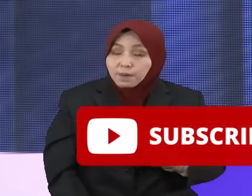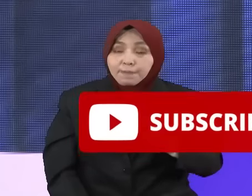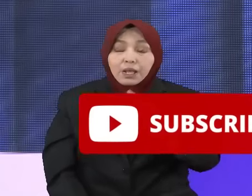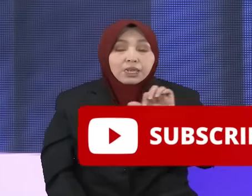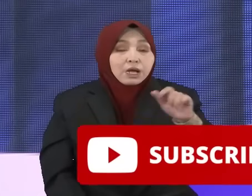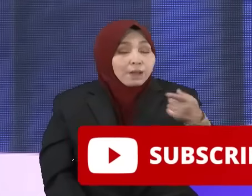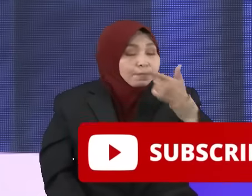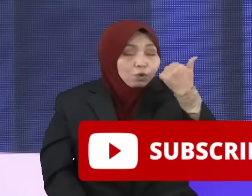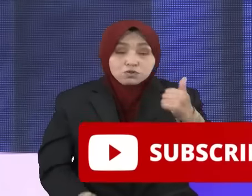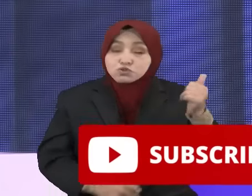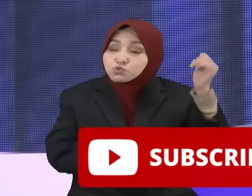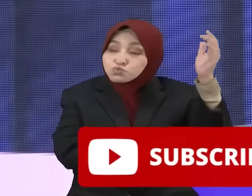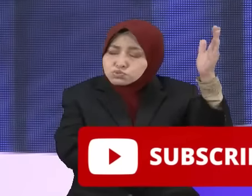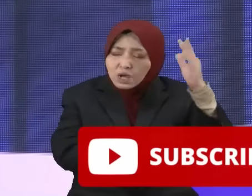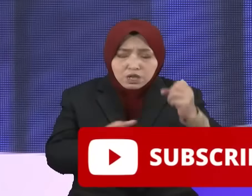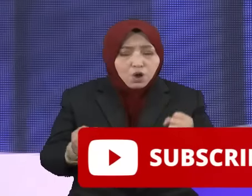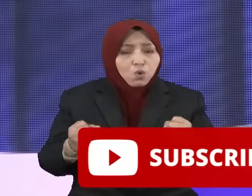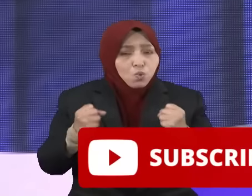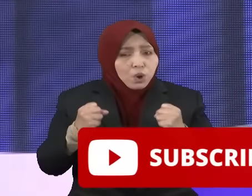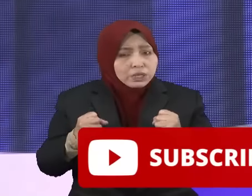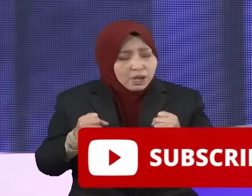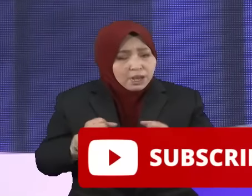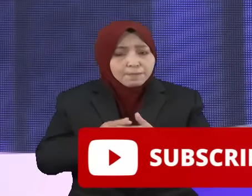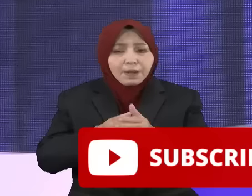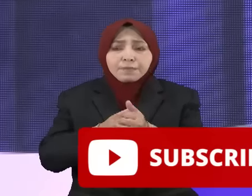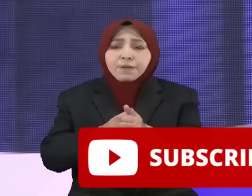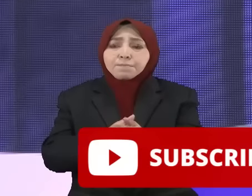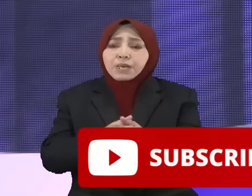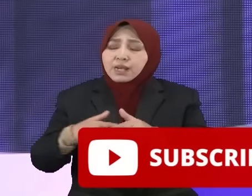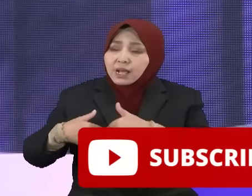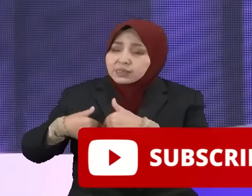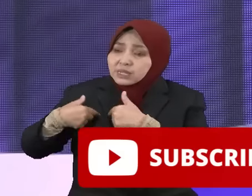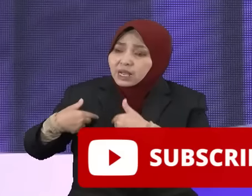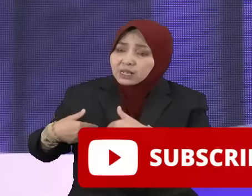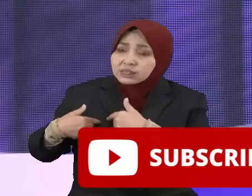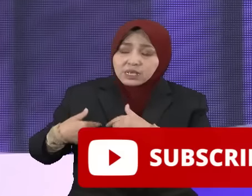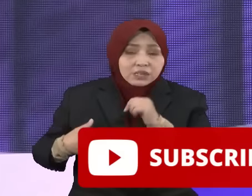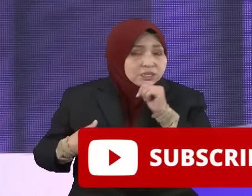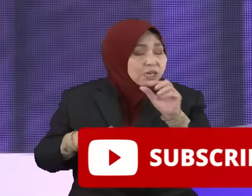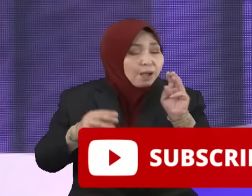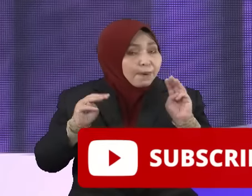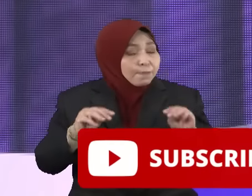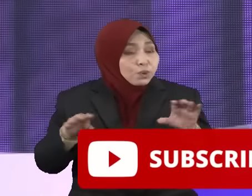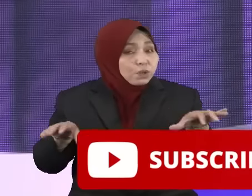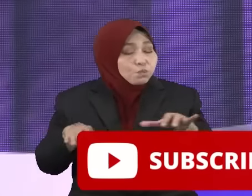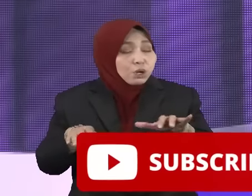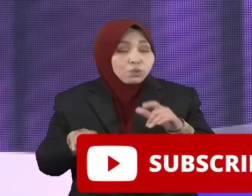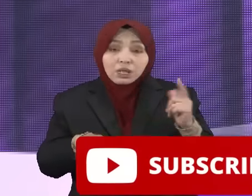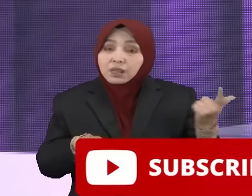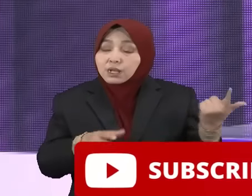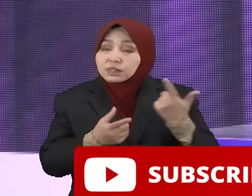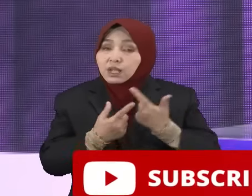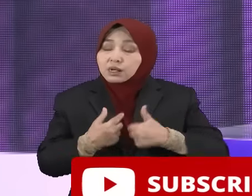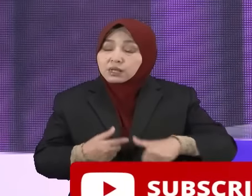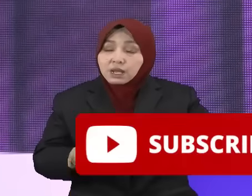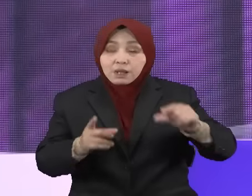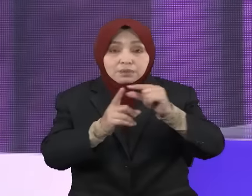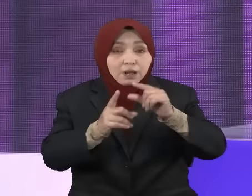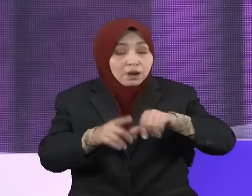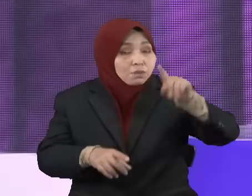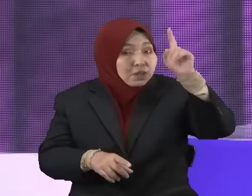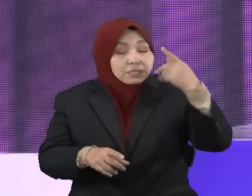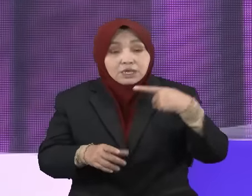adalah hujah yang kuat yang akan memimpin hati-hati yang tidak mampu dibuat oleh selain daripada kalam Allah ini.